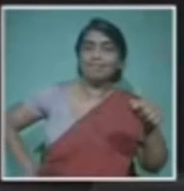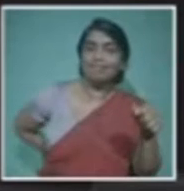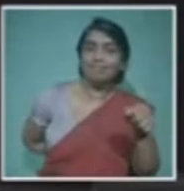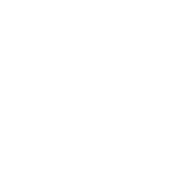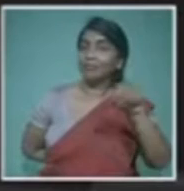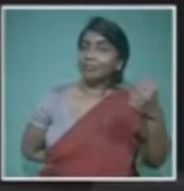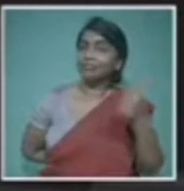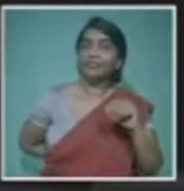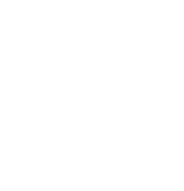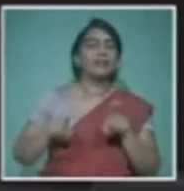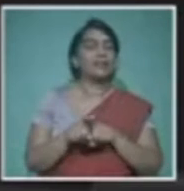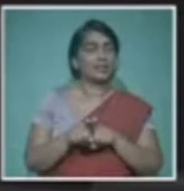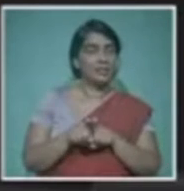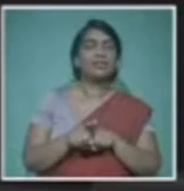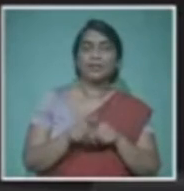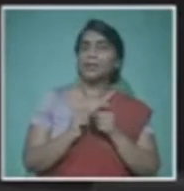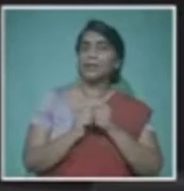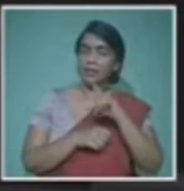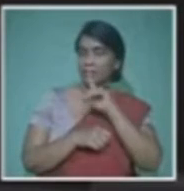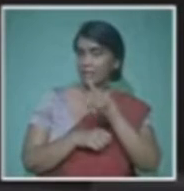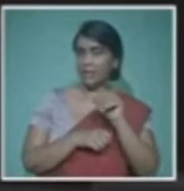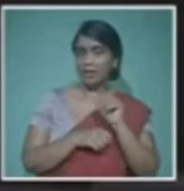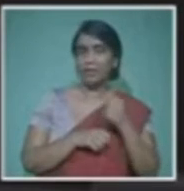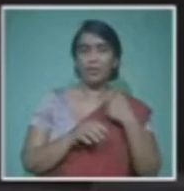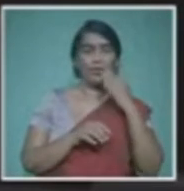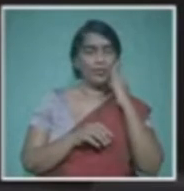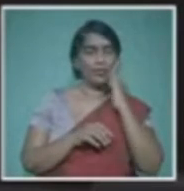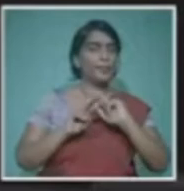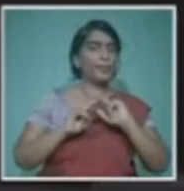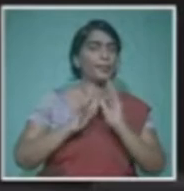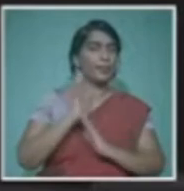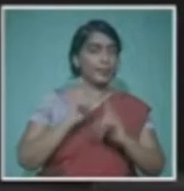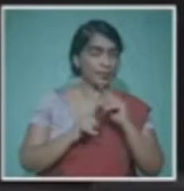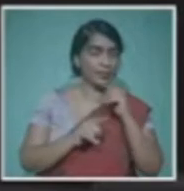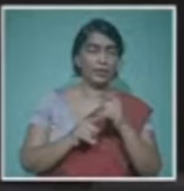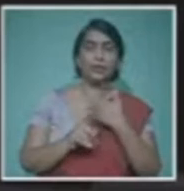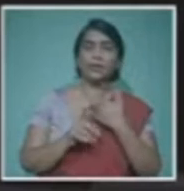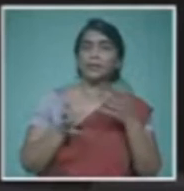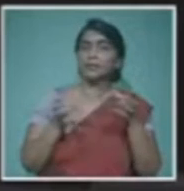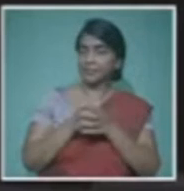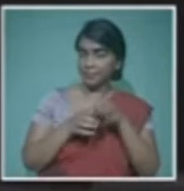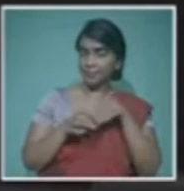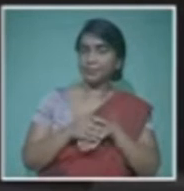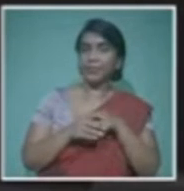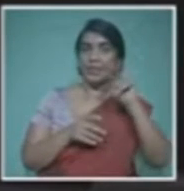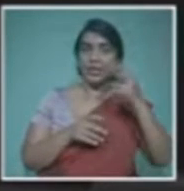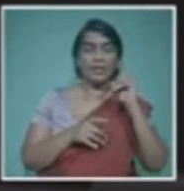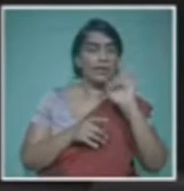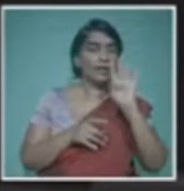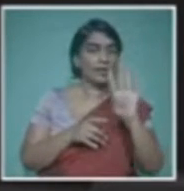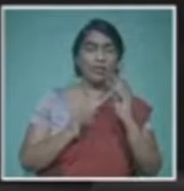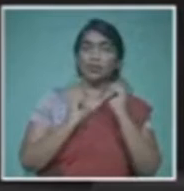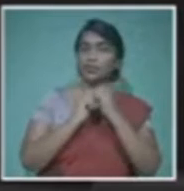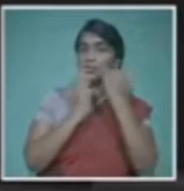ගිහිල්ලා බොක්සින් මැච් එකක් කරනවා වගේ තත්ත්වයක් ඇති වෙලා තිබෙන්නේ දැන් මේ විදේශ අමාත්‍යංශයේ මේ අපේ ඩිප්ලොමැටික් සර්විස් එකේ 264ක් ඒ